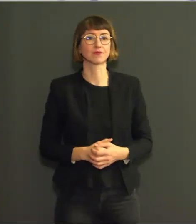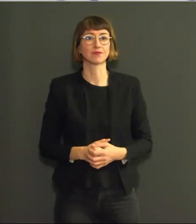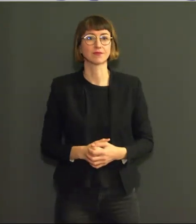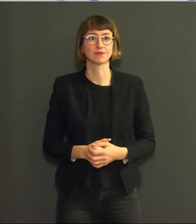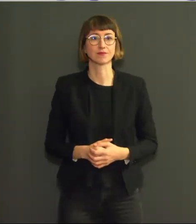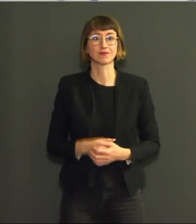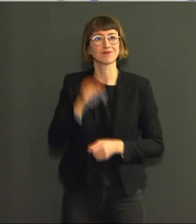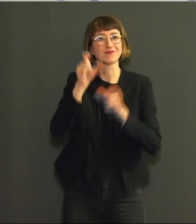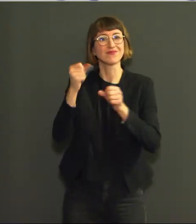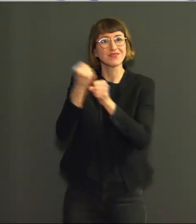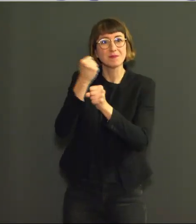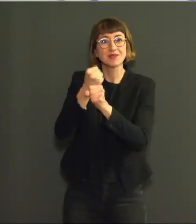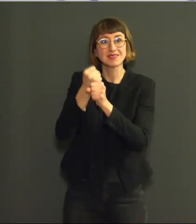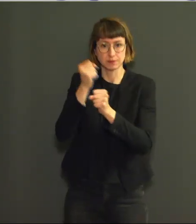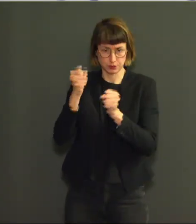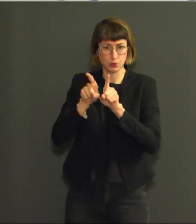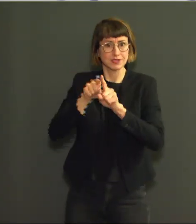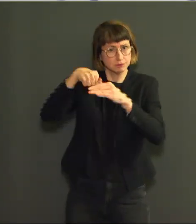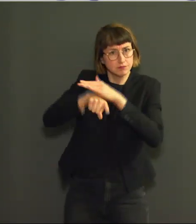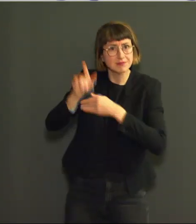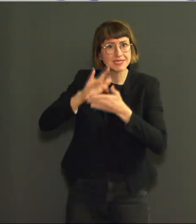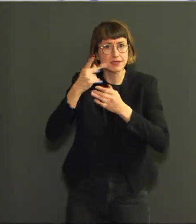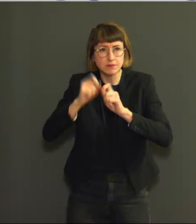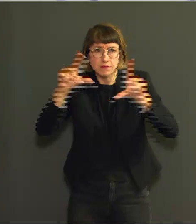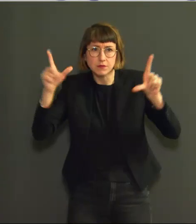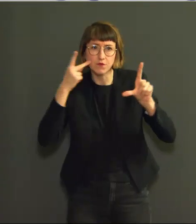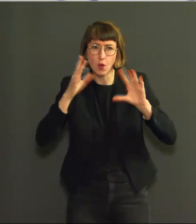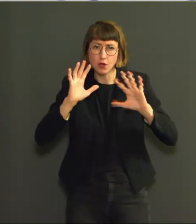'informations concernant l'enregistrement qui est obligatoire.